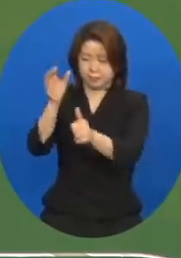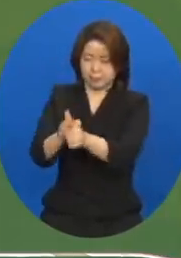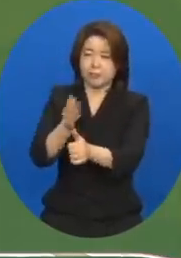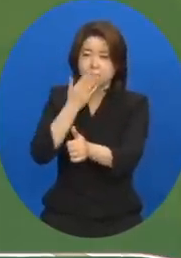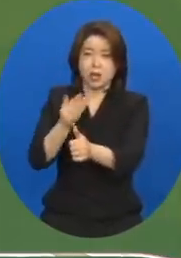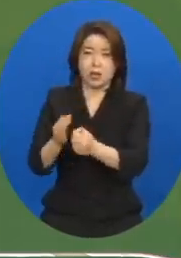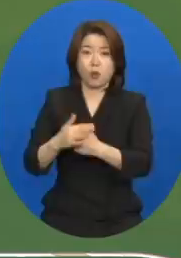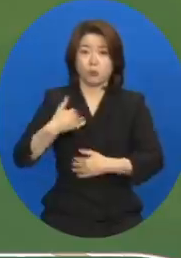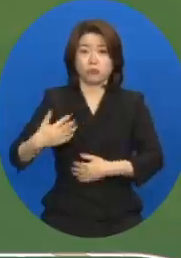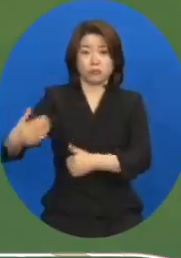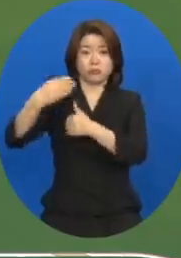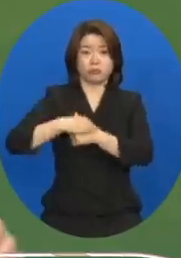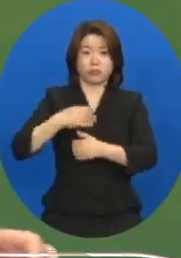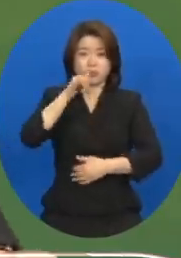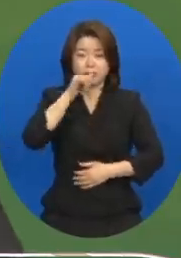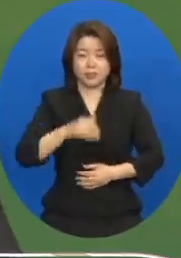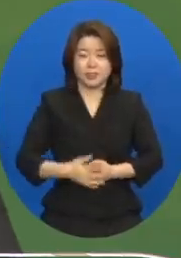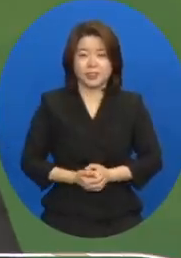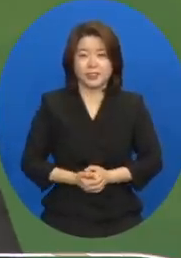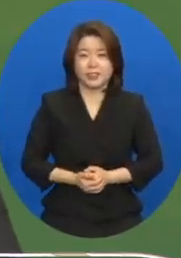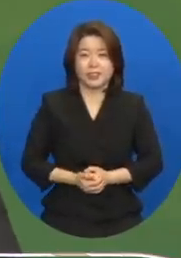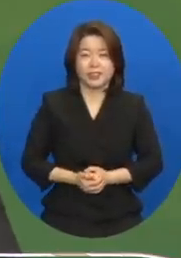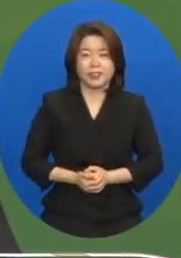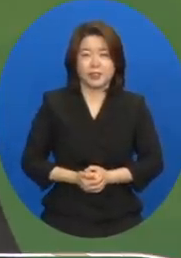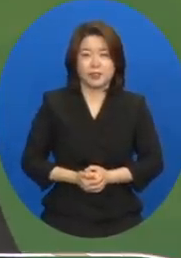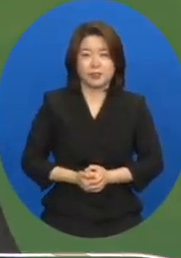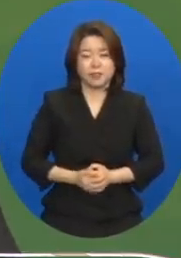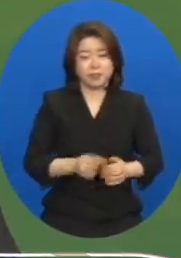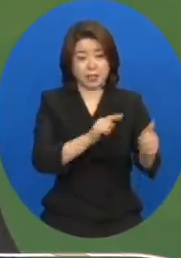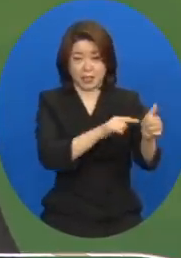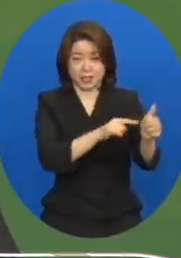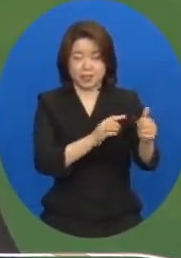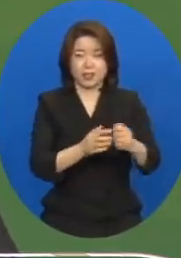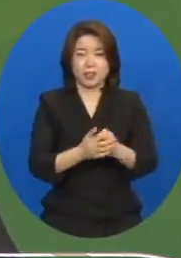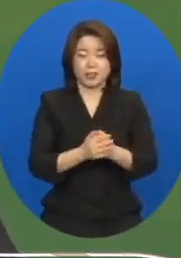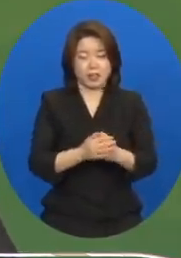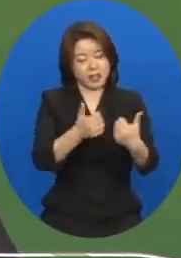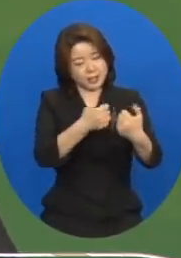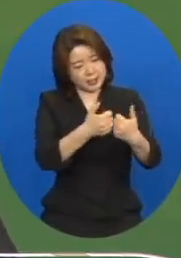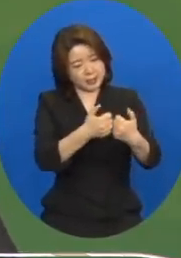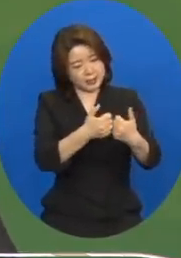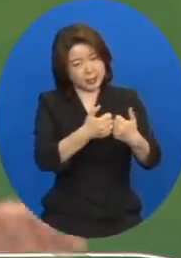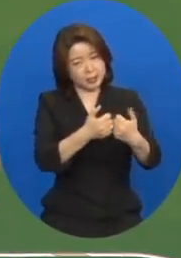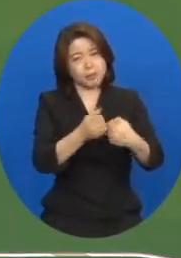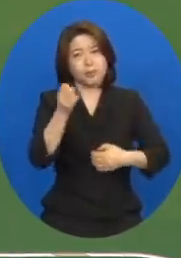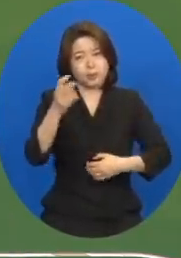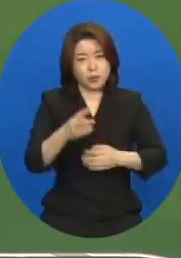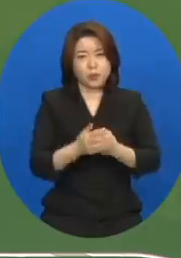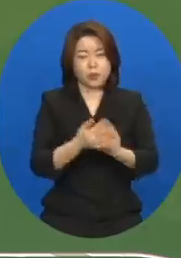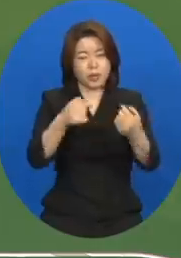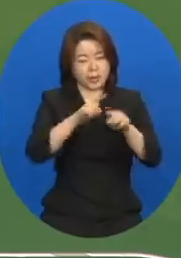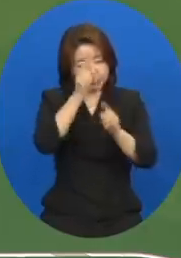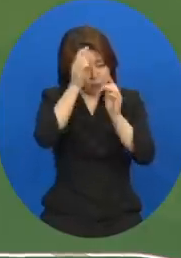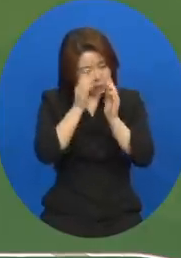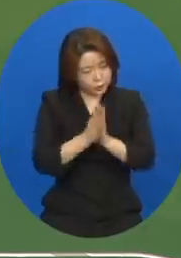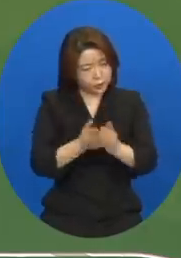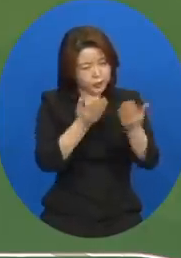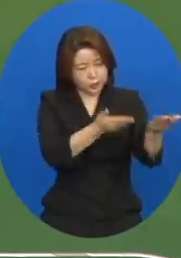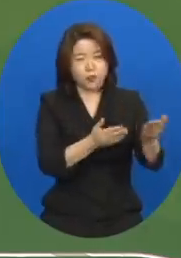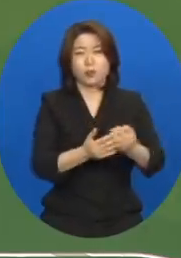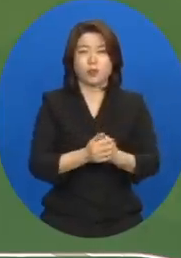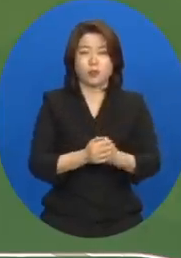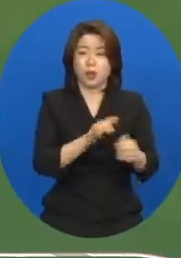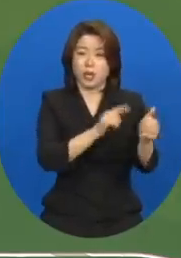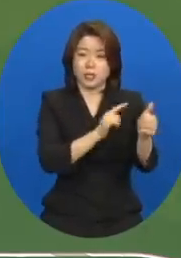그러고는 저에게 맡기는 거예요. 그 친구와 상담하고 그리고 함께 기도하고